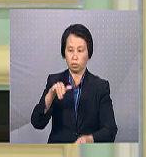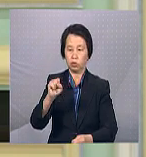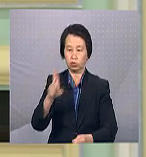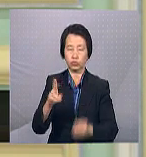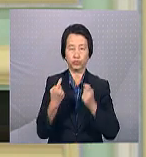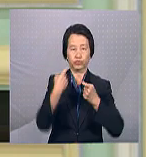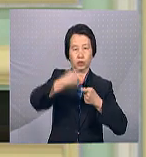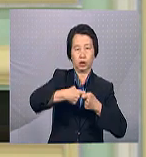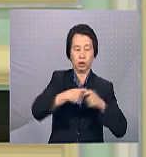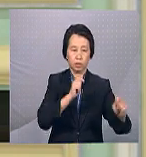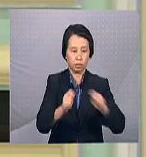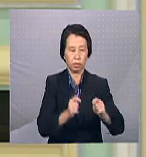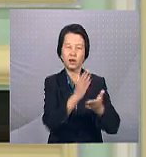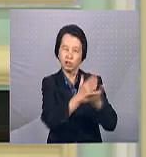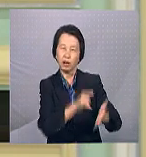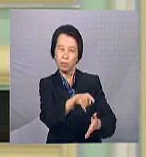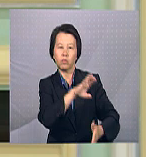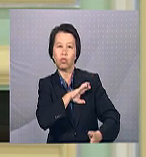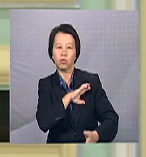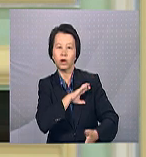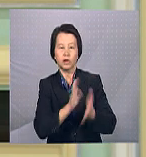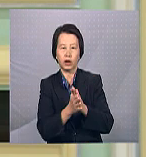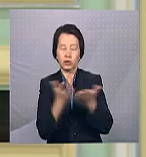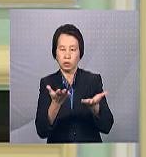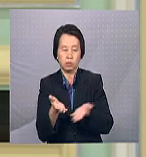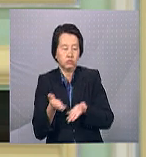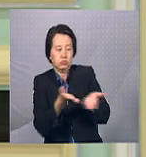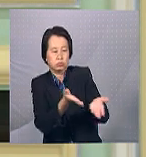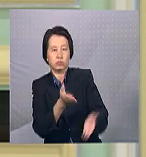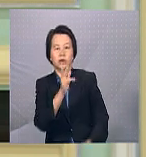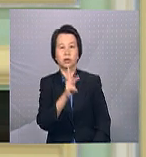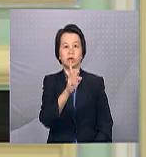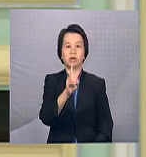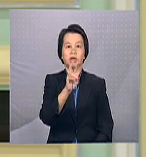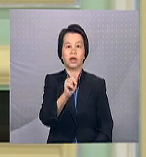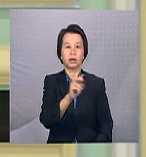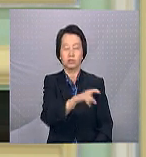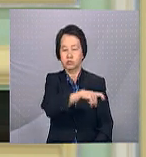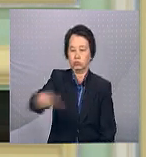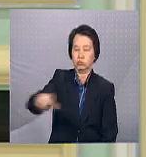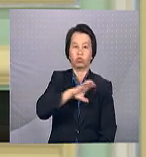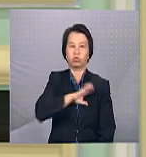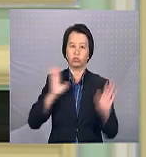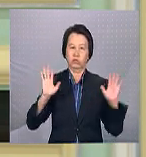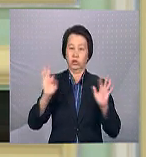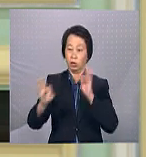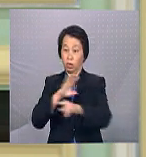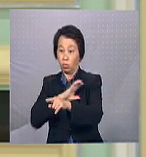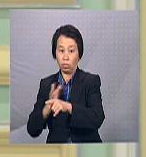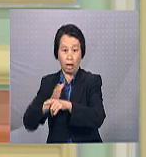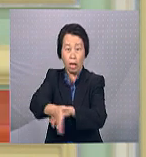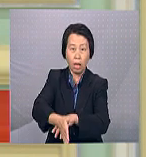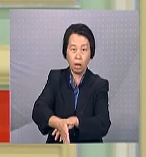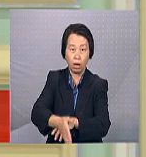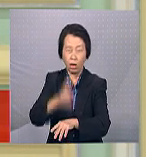dengan tindakan pihak polis dan sebagainya. Jadi kita serahkan kepada KDN. Mereka ada peraturan mereka sendiri, mereka ada SOP